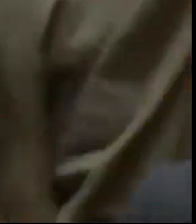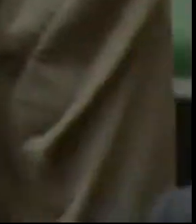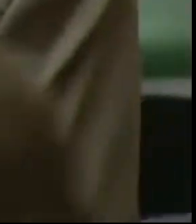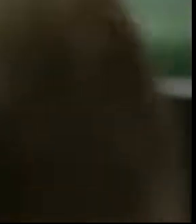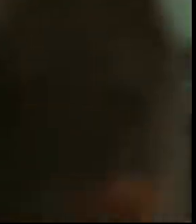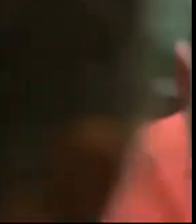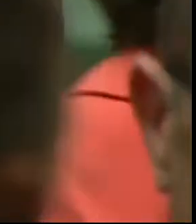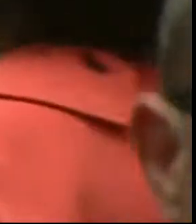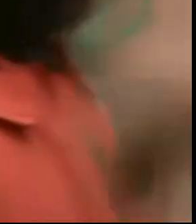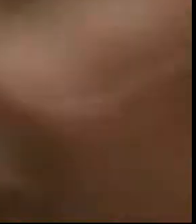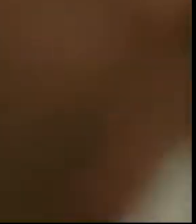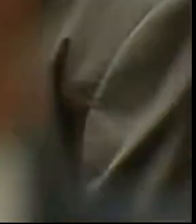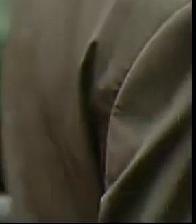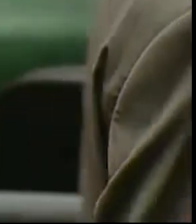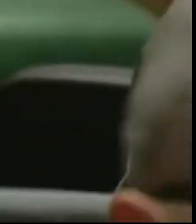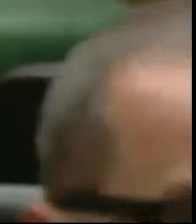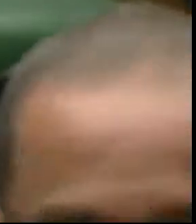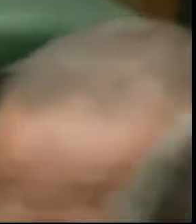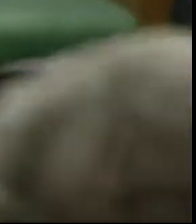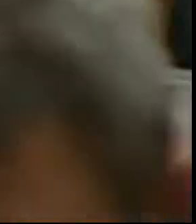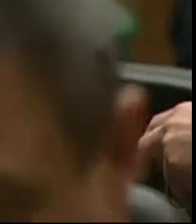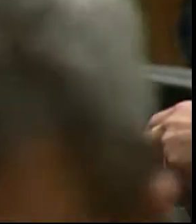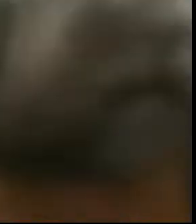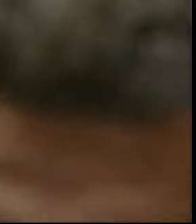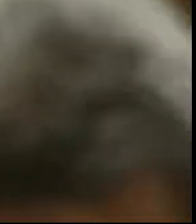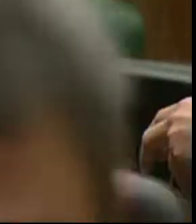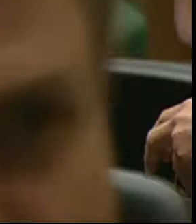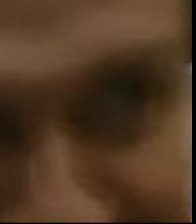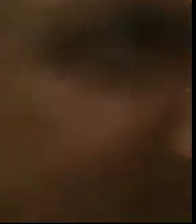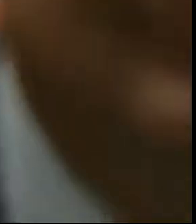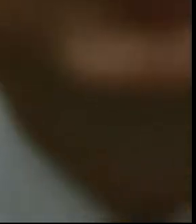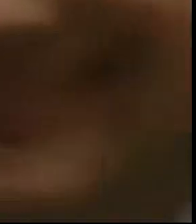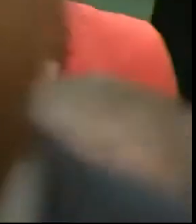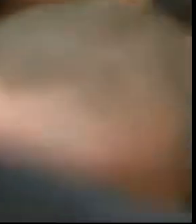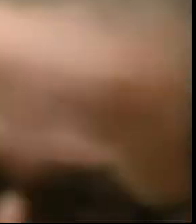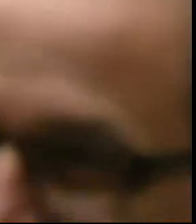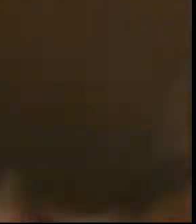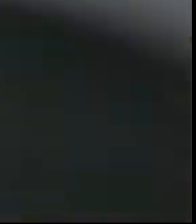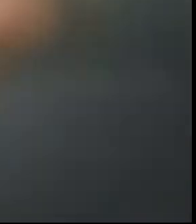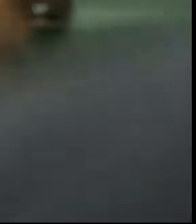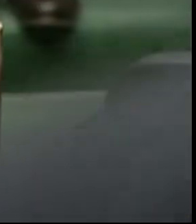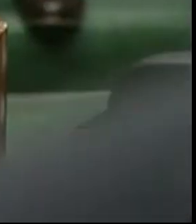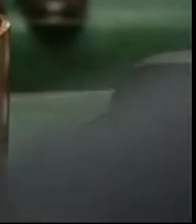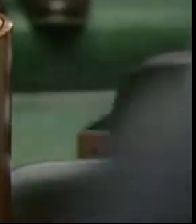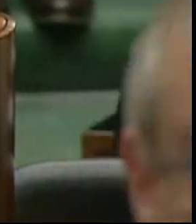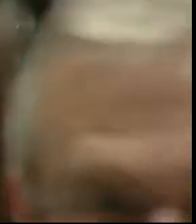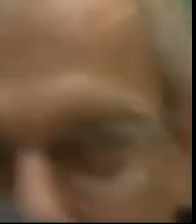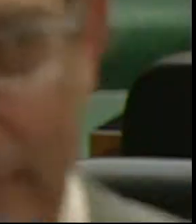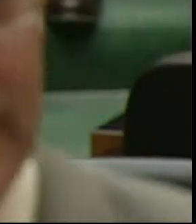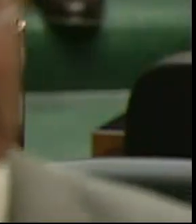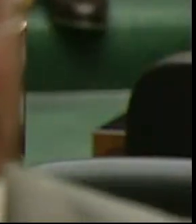Angela, Luger Robert, Matznetter, Maurer, Meier, Meindl Reisinger,